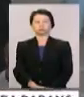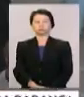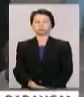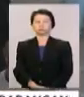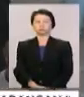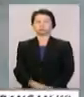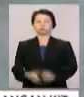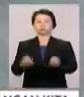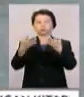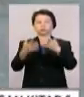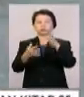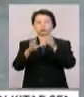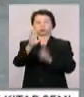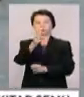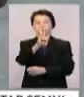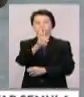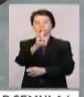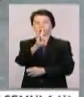seramai